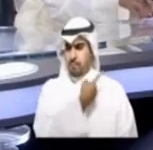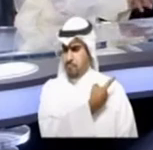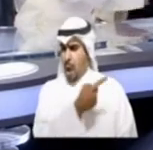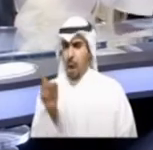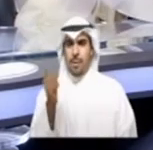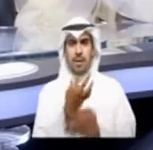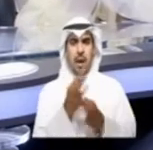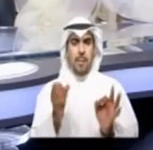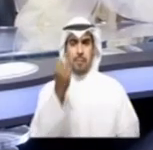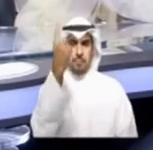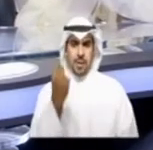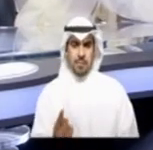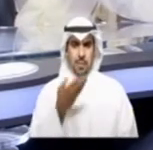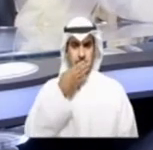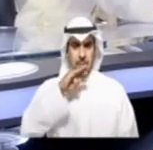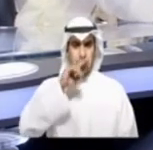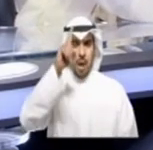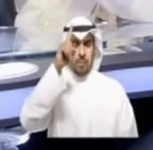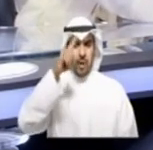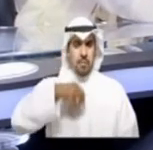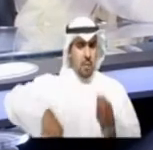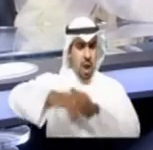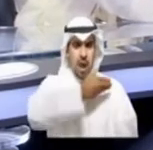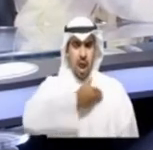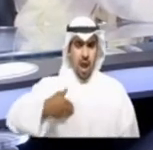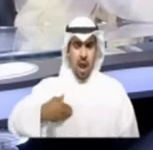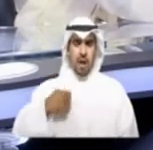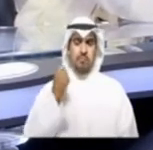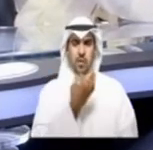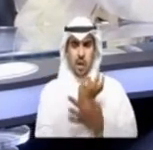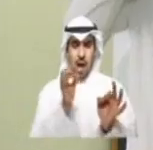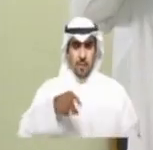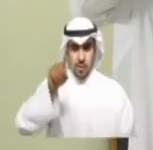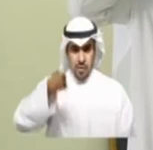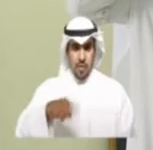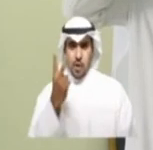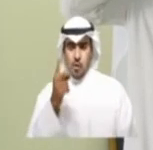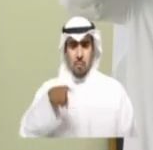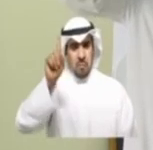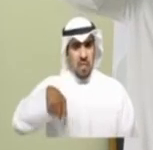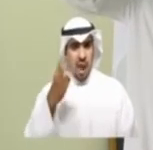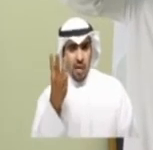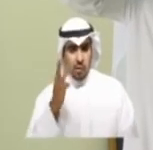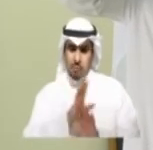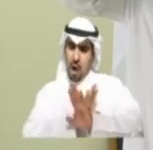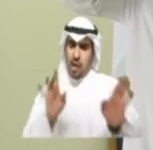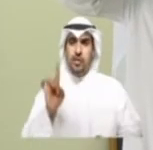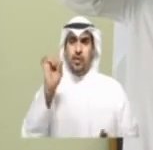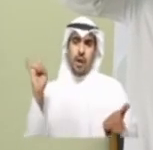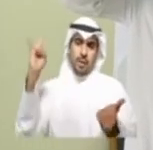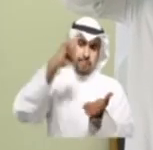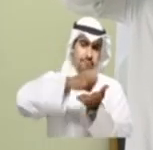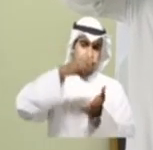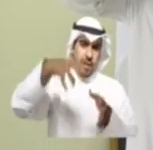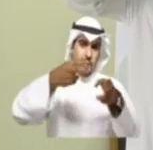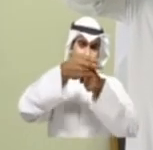الحمد، وأدوا معظم مناسك الحج، وهم الآن خلال يومين أو ثلاث أيام سوف يعودون بإذن الله إلى أرض الوطن